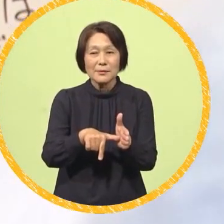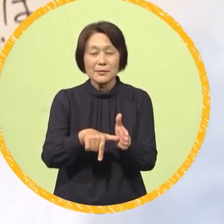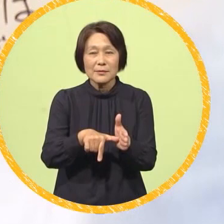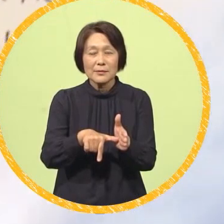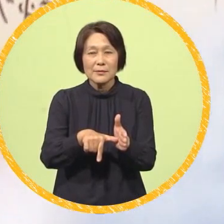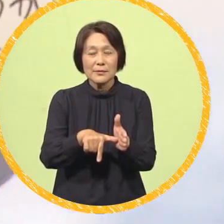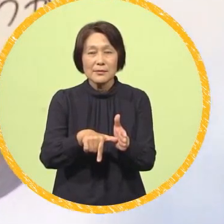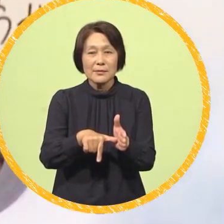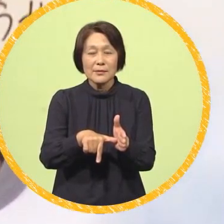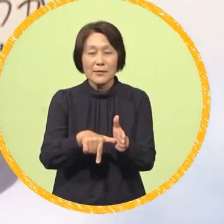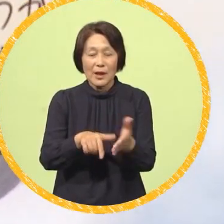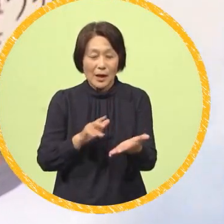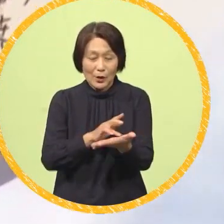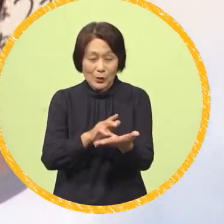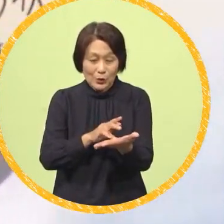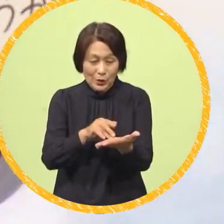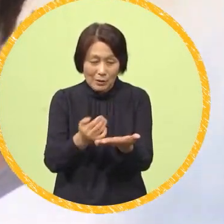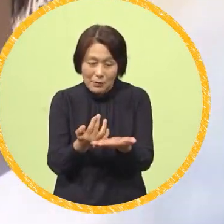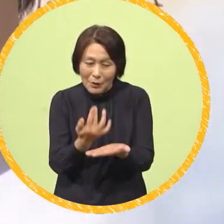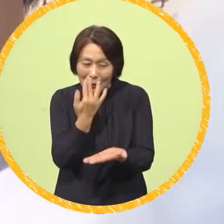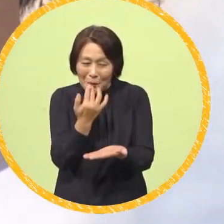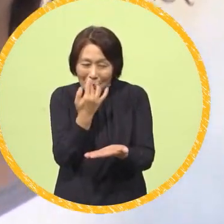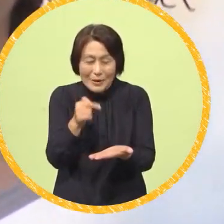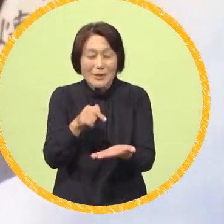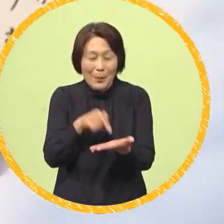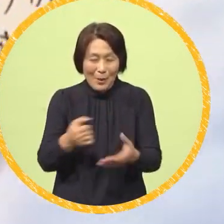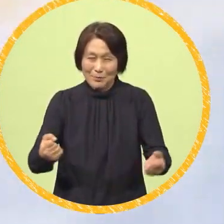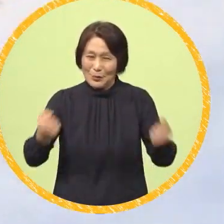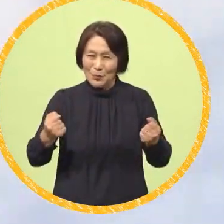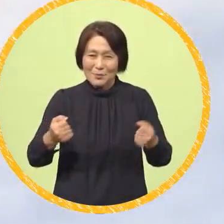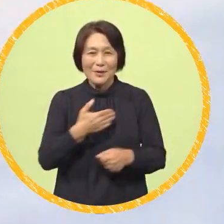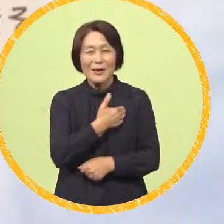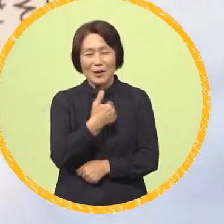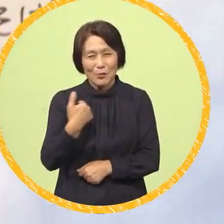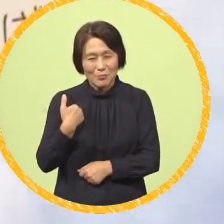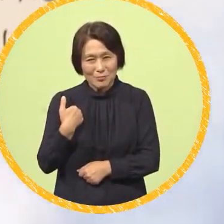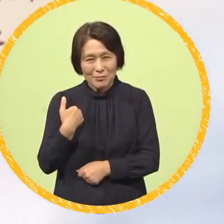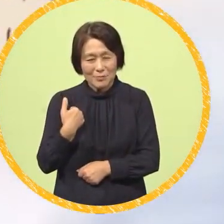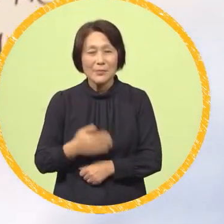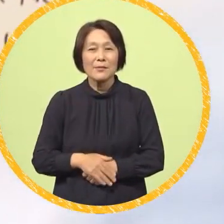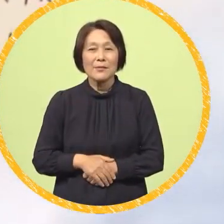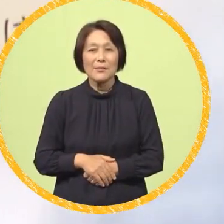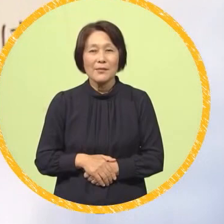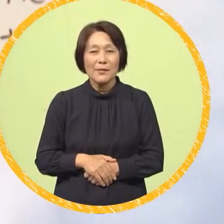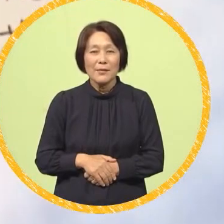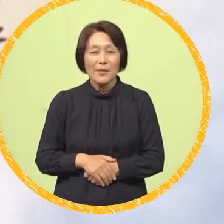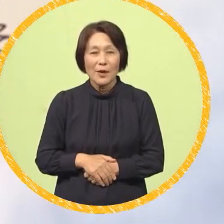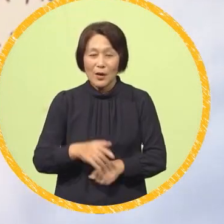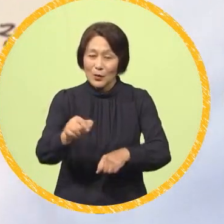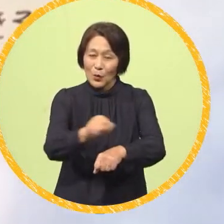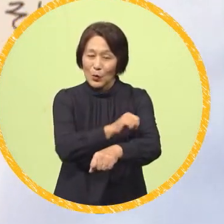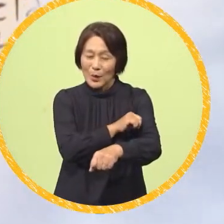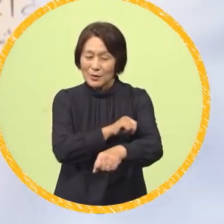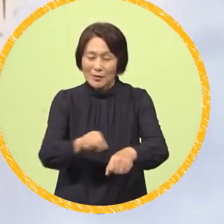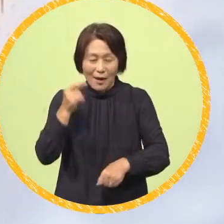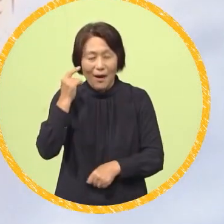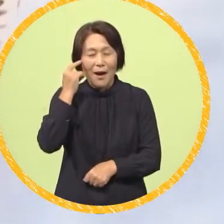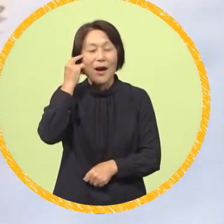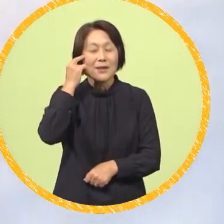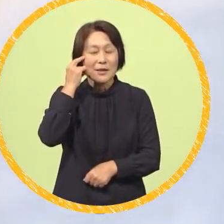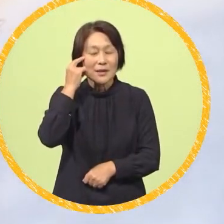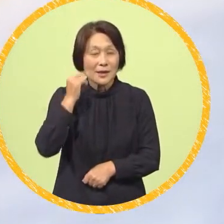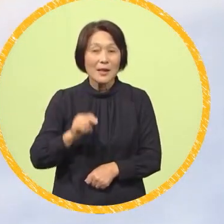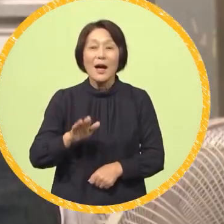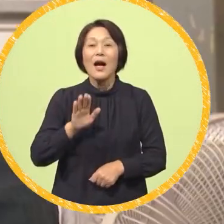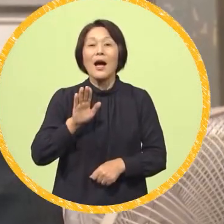時期で、薬を使えば、強い自分でいられるんじゃないかなとか、ちょっと特別な感じがこうあ